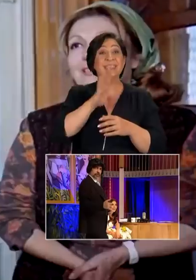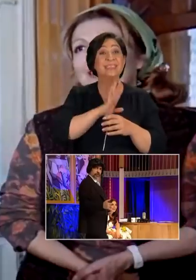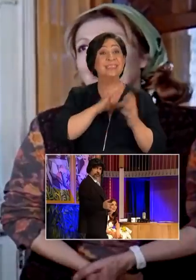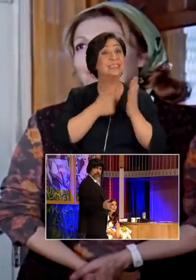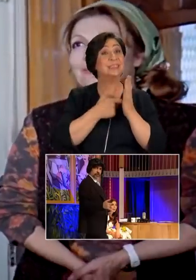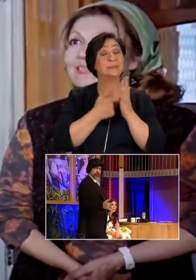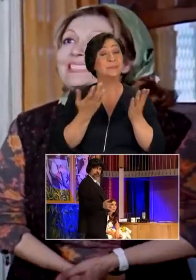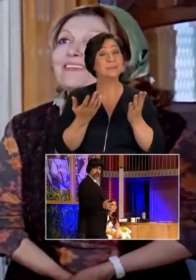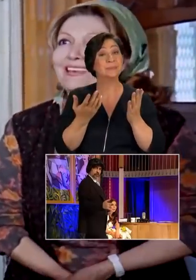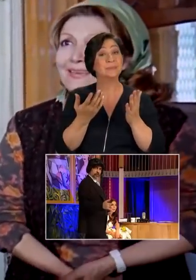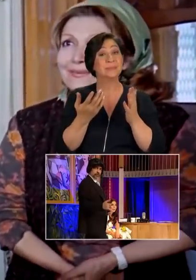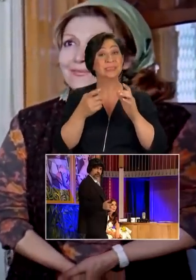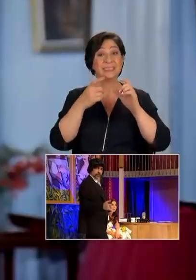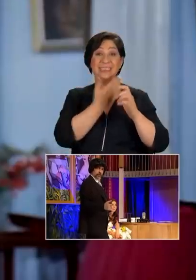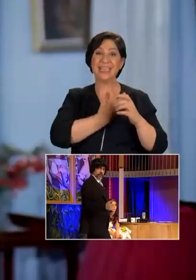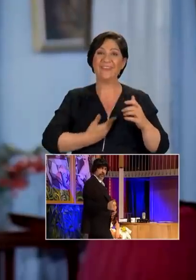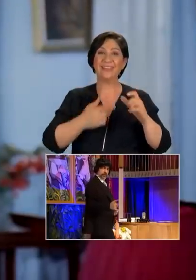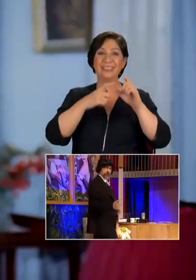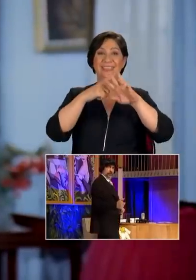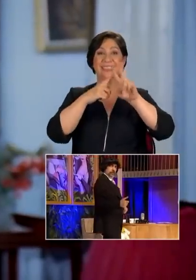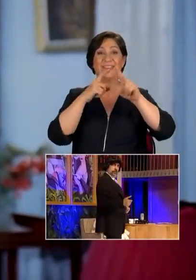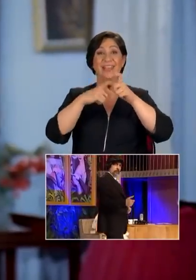ismi? Sevgi.